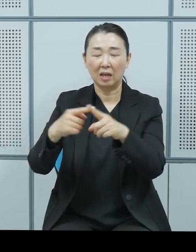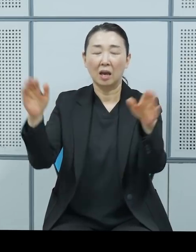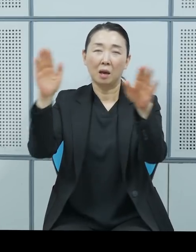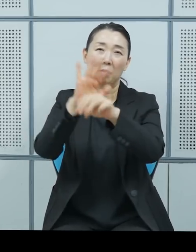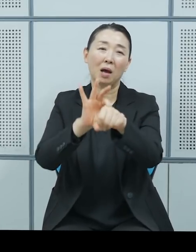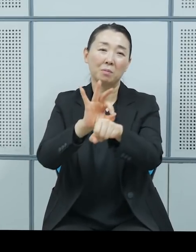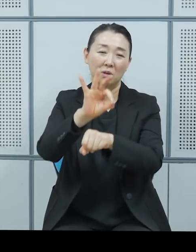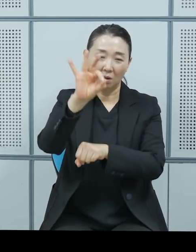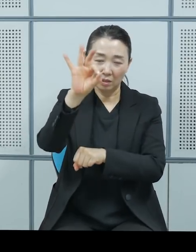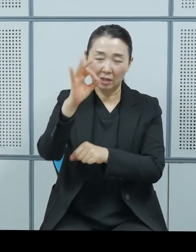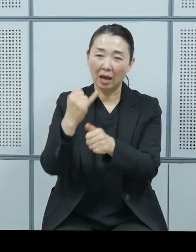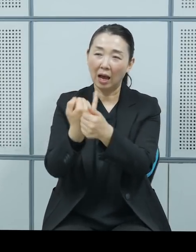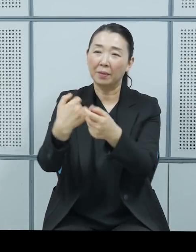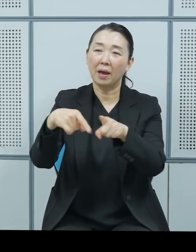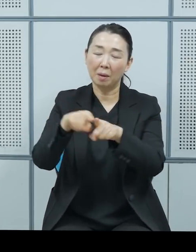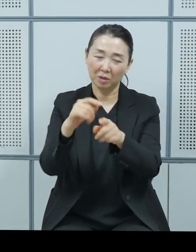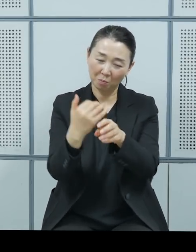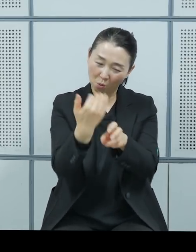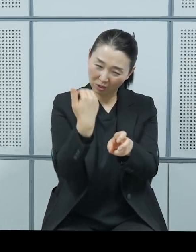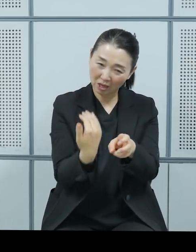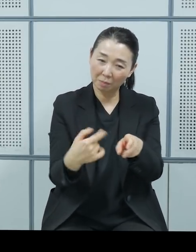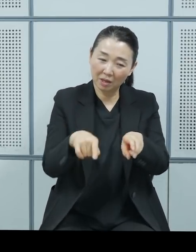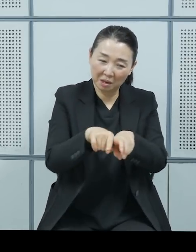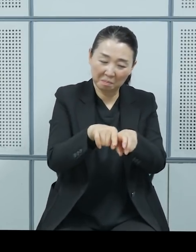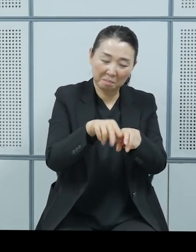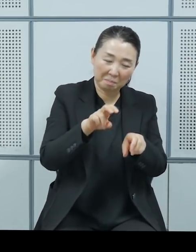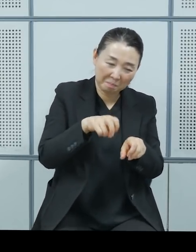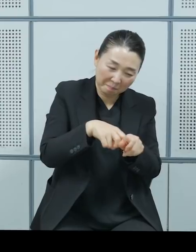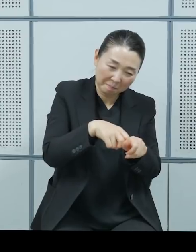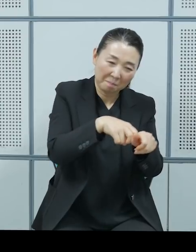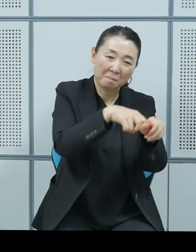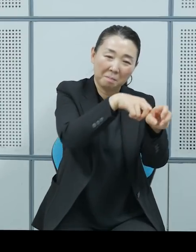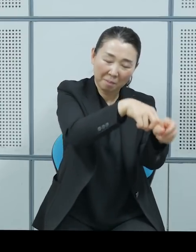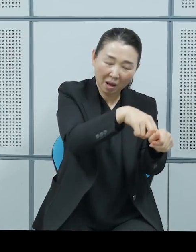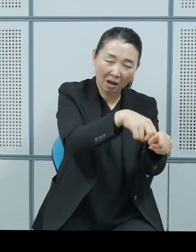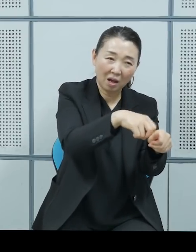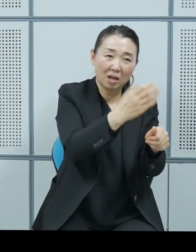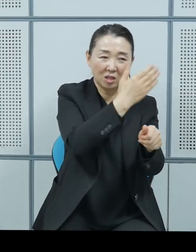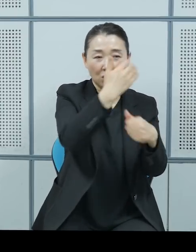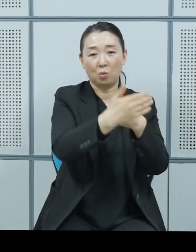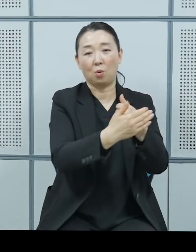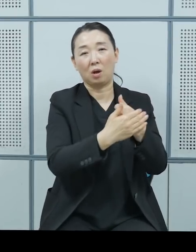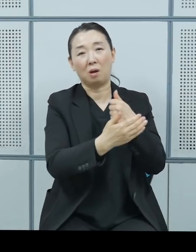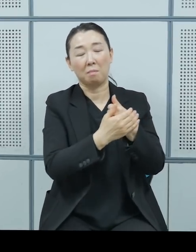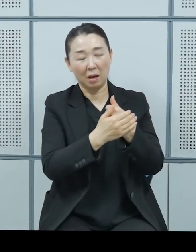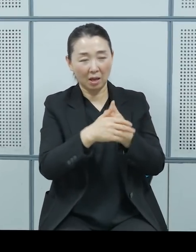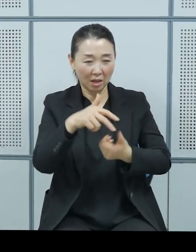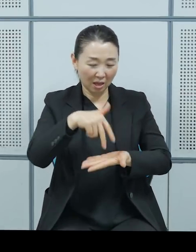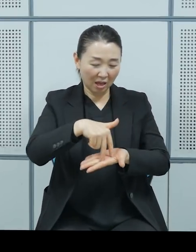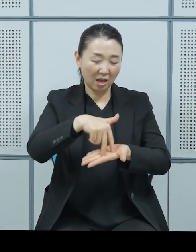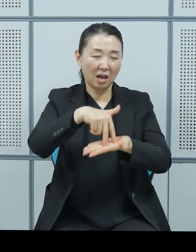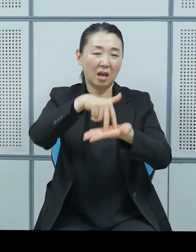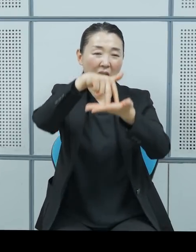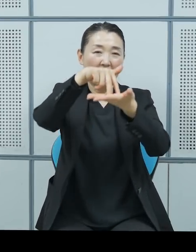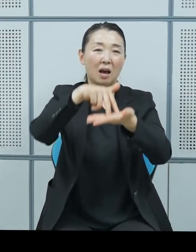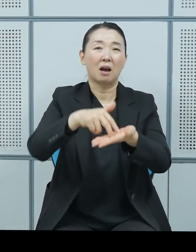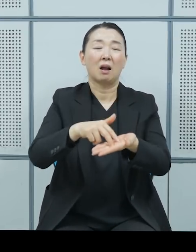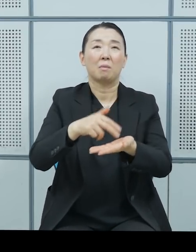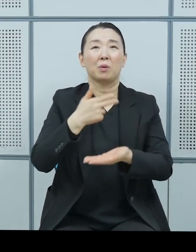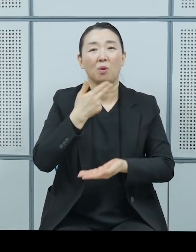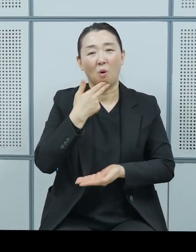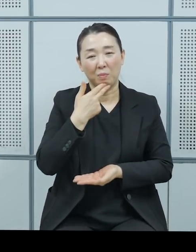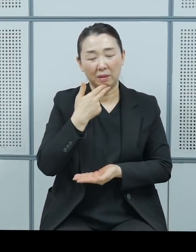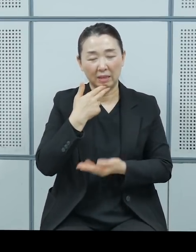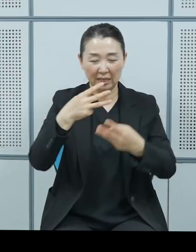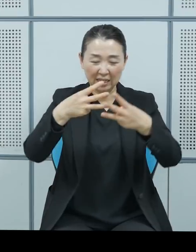휠체어에 태우고 봉고차에 같이 싣고 예. 가서 청년들의 도움을 받아서 이제 엘리베이터가 없는 3층